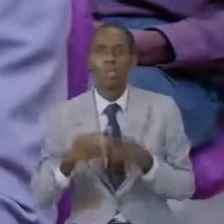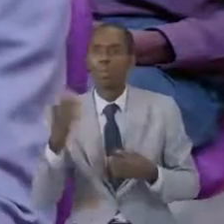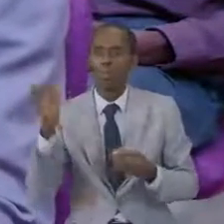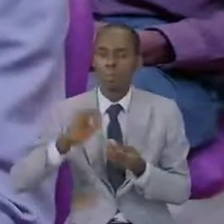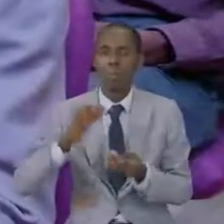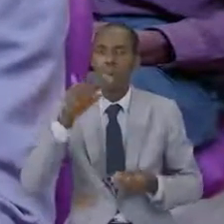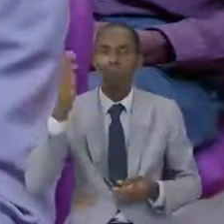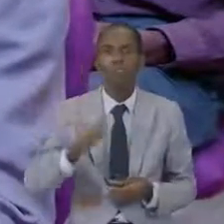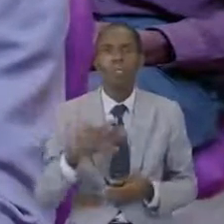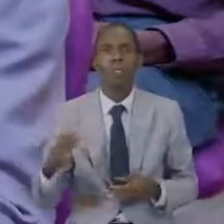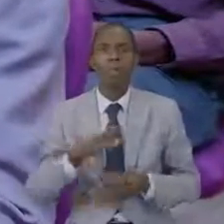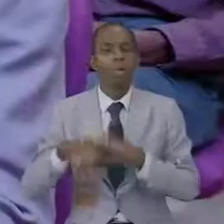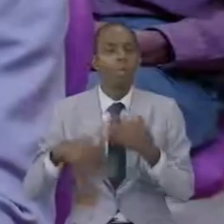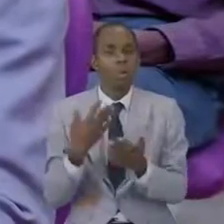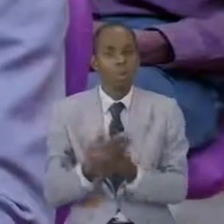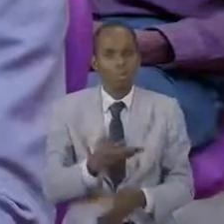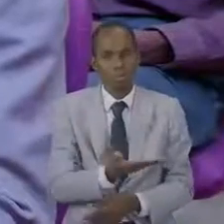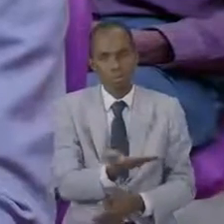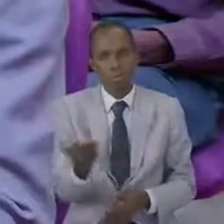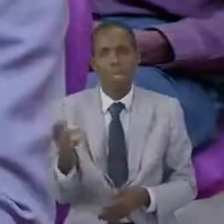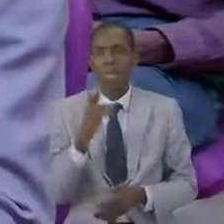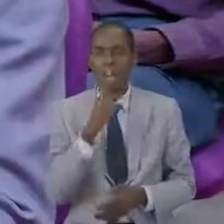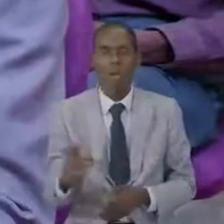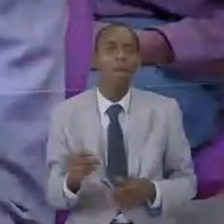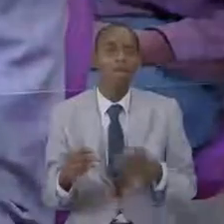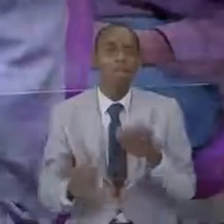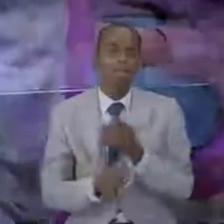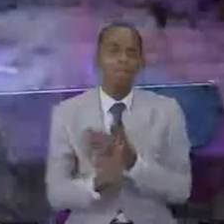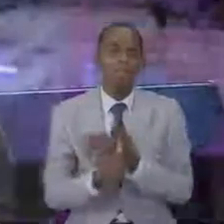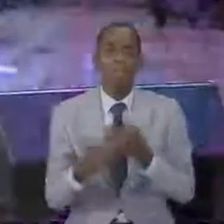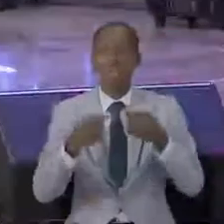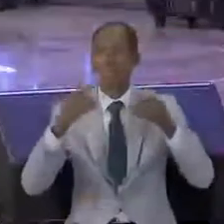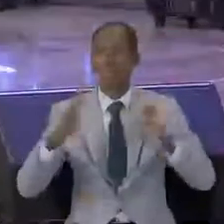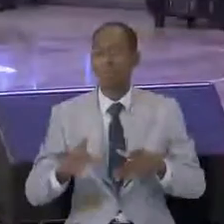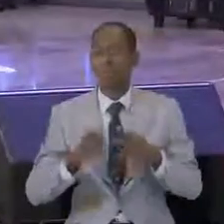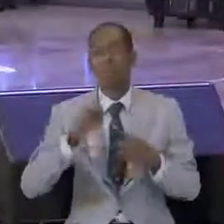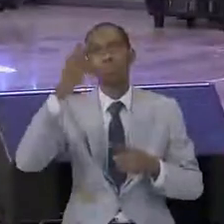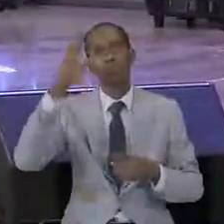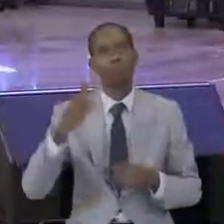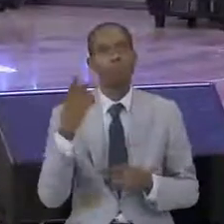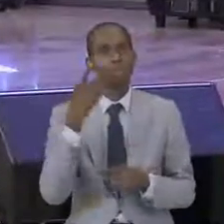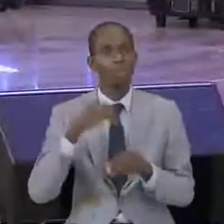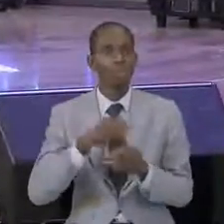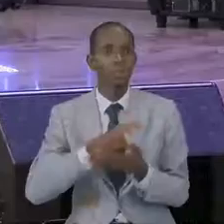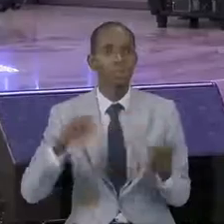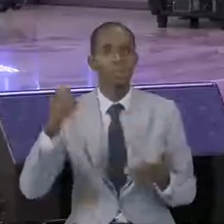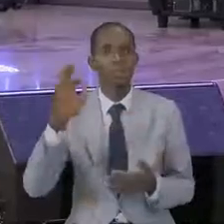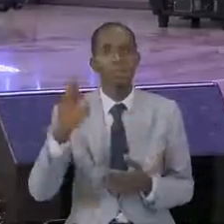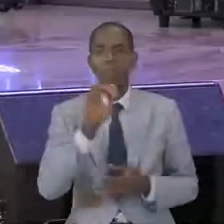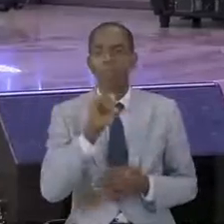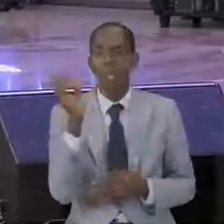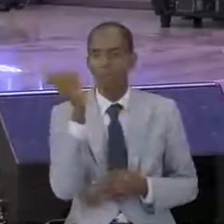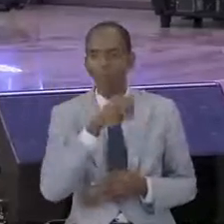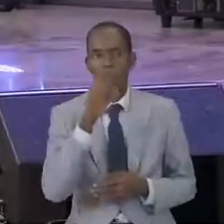c'est ce qui brûle tous ces choses sont en abomination à l'Éternel voyons le verset 19